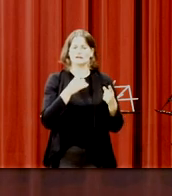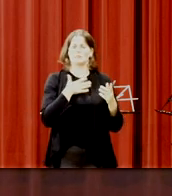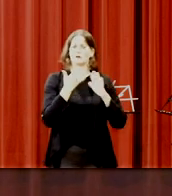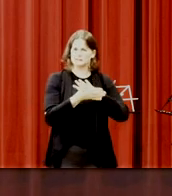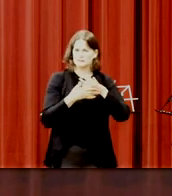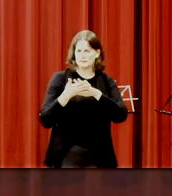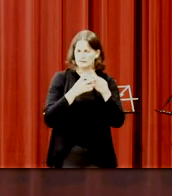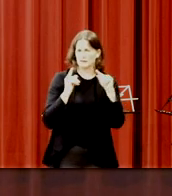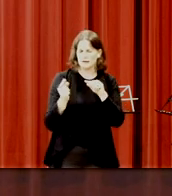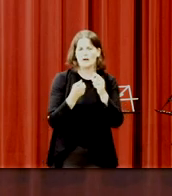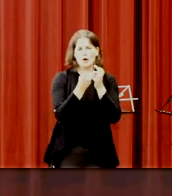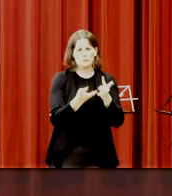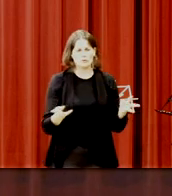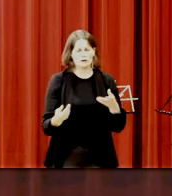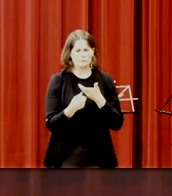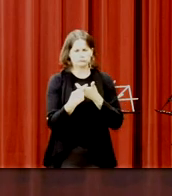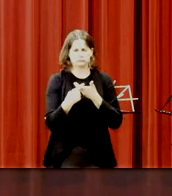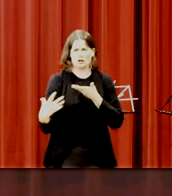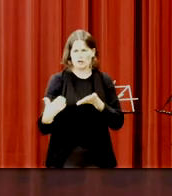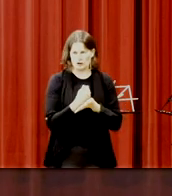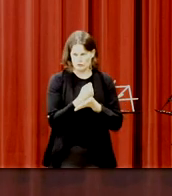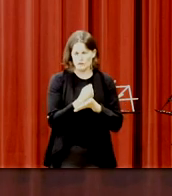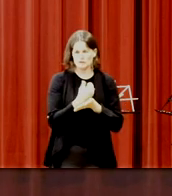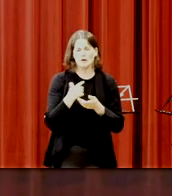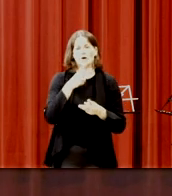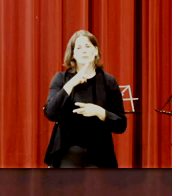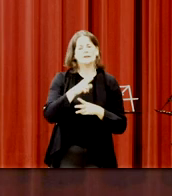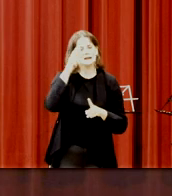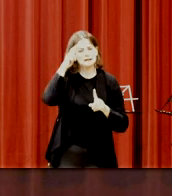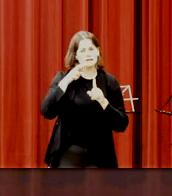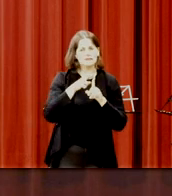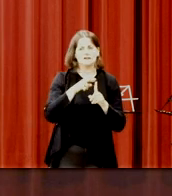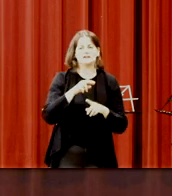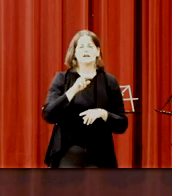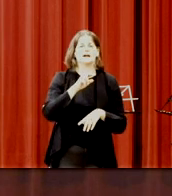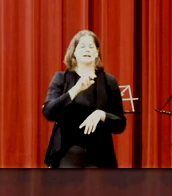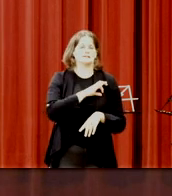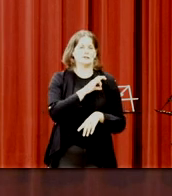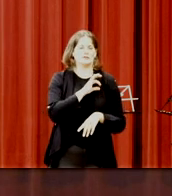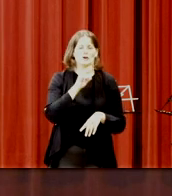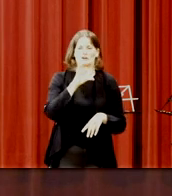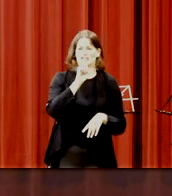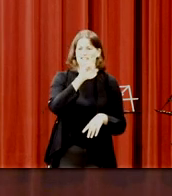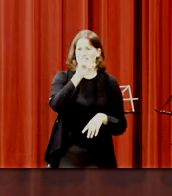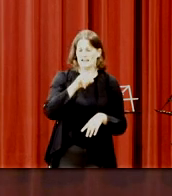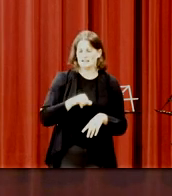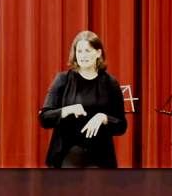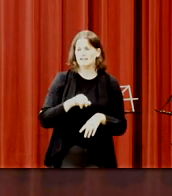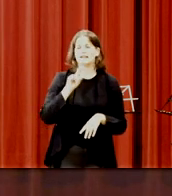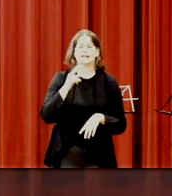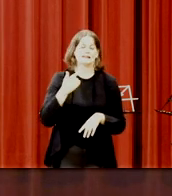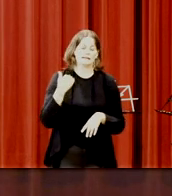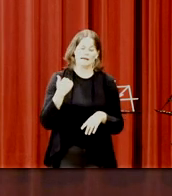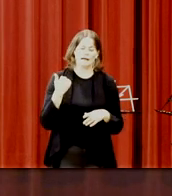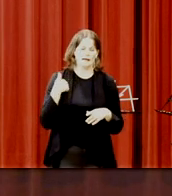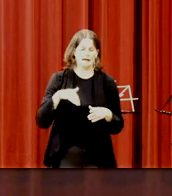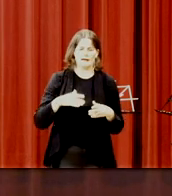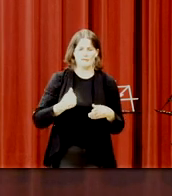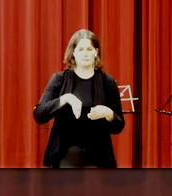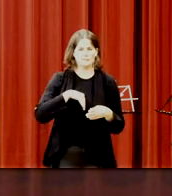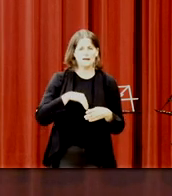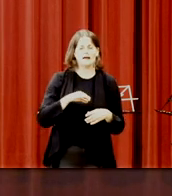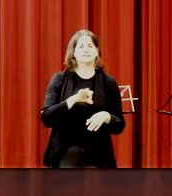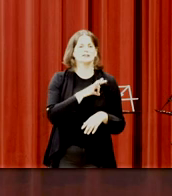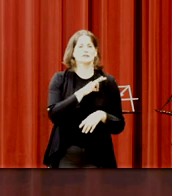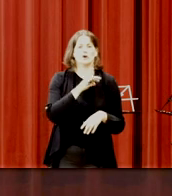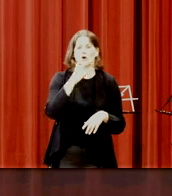el dissortadament desaparegut Antoni González, que possiblement va ser el darrer treball que va fer al servei d'aquesta universitat,